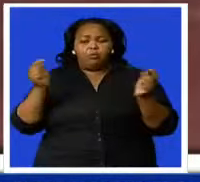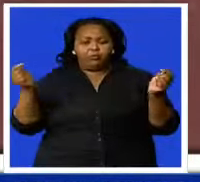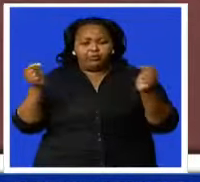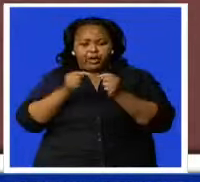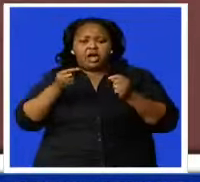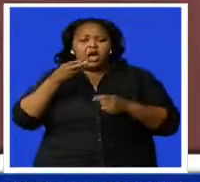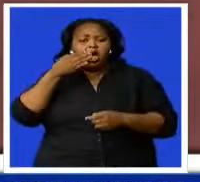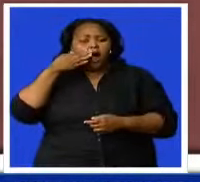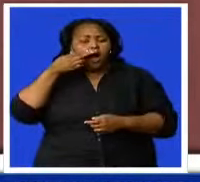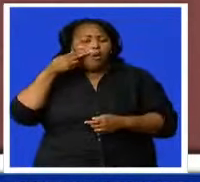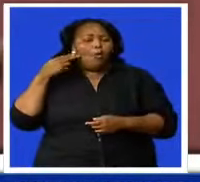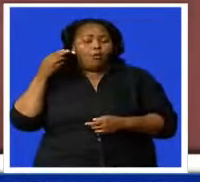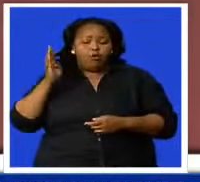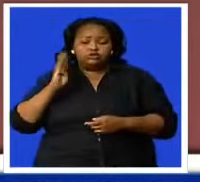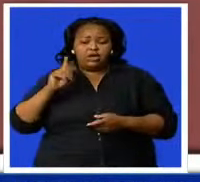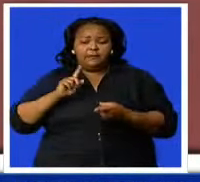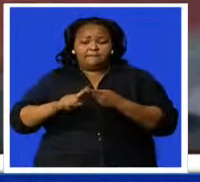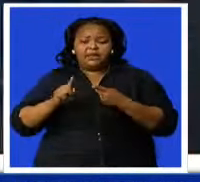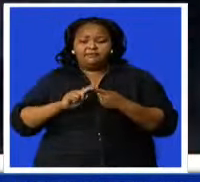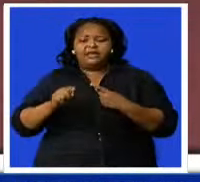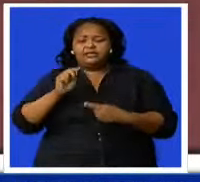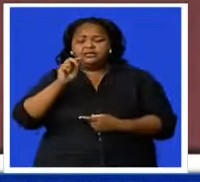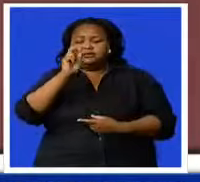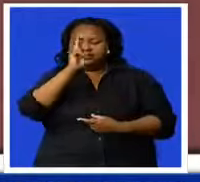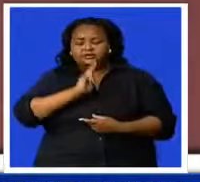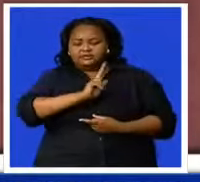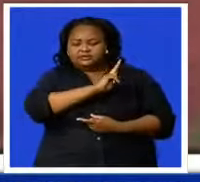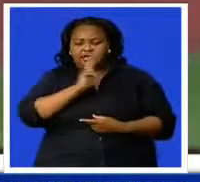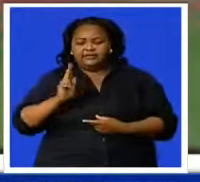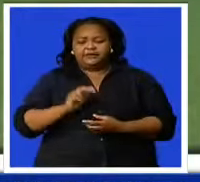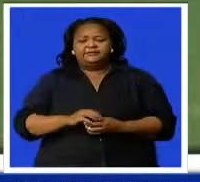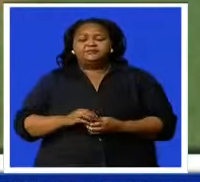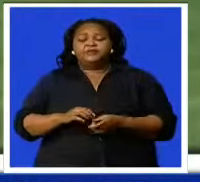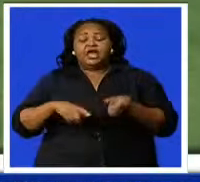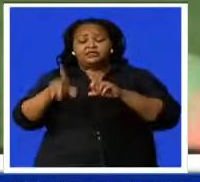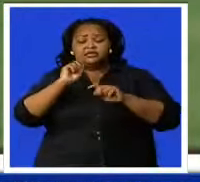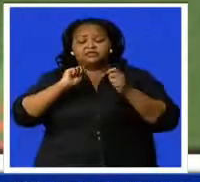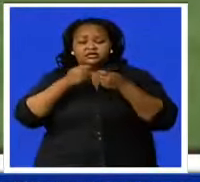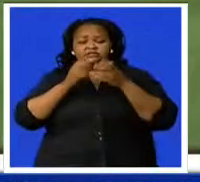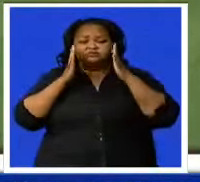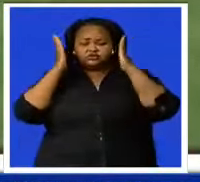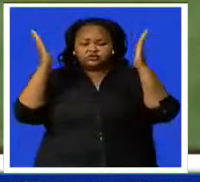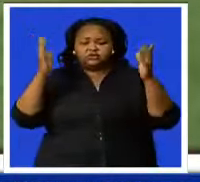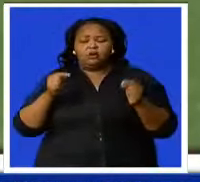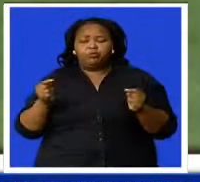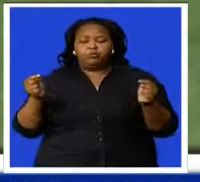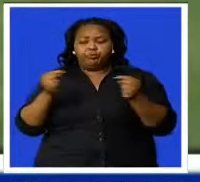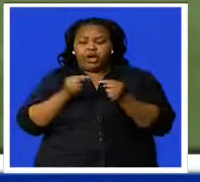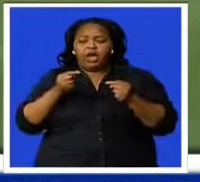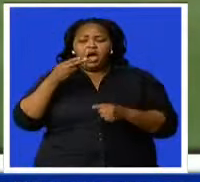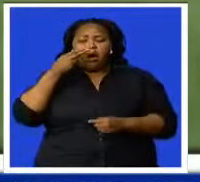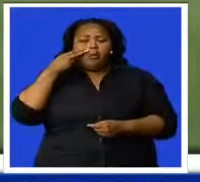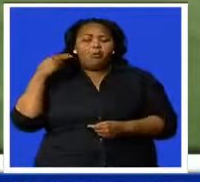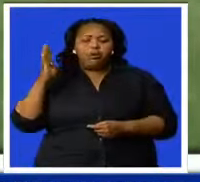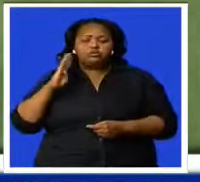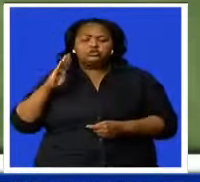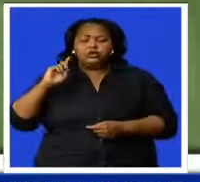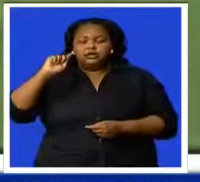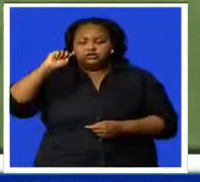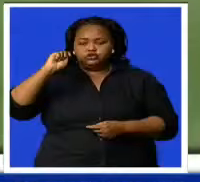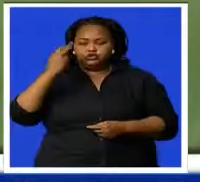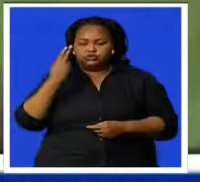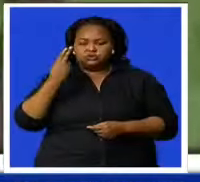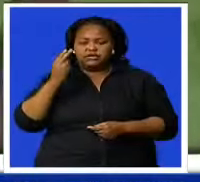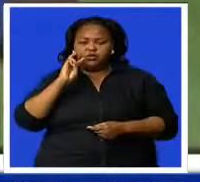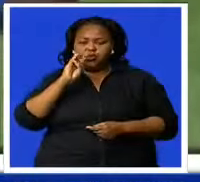le itawudlalwa ngelisonto bese kuthi live laseSwatini ithola neTuli neBotswana ngalesibili. Etindzabeni temidlalo ngengiyani